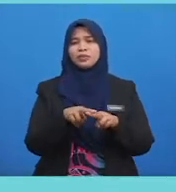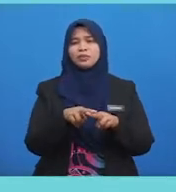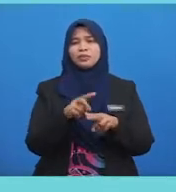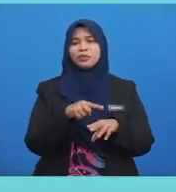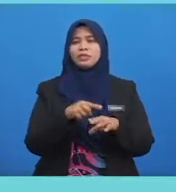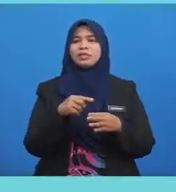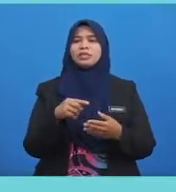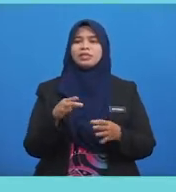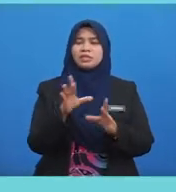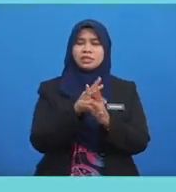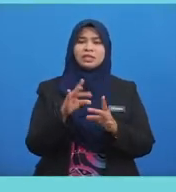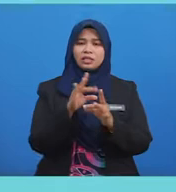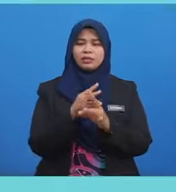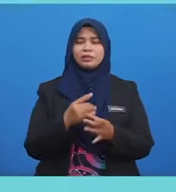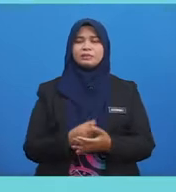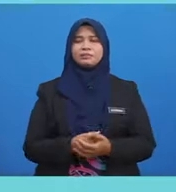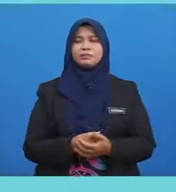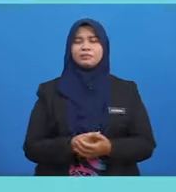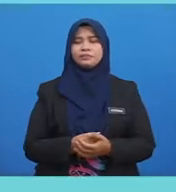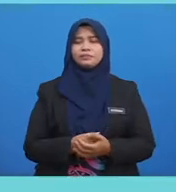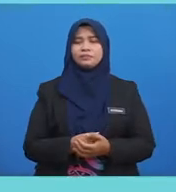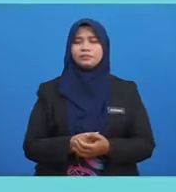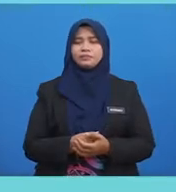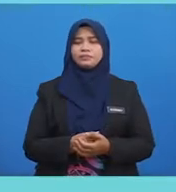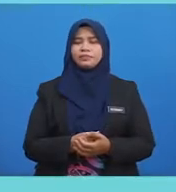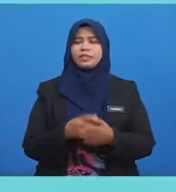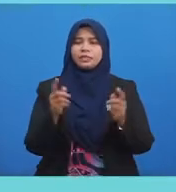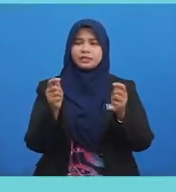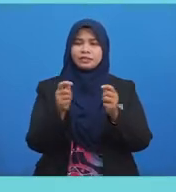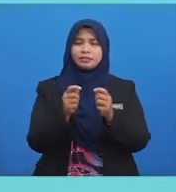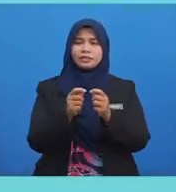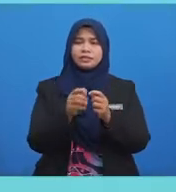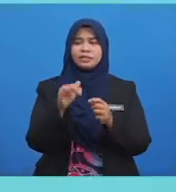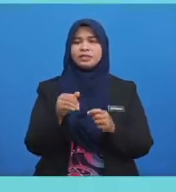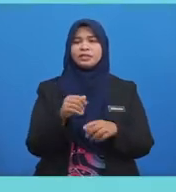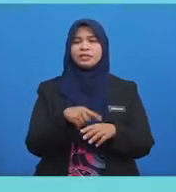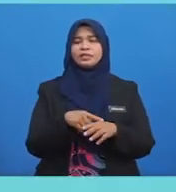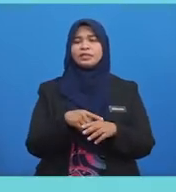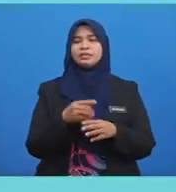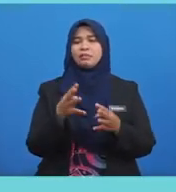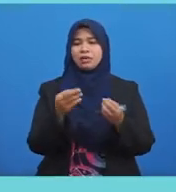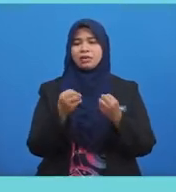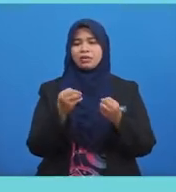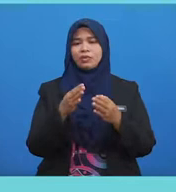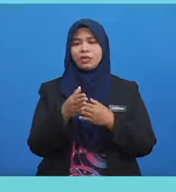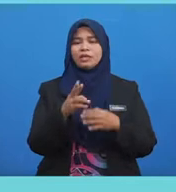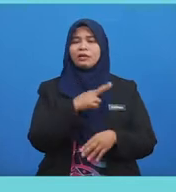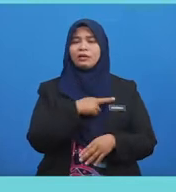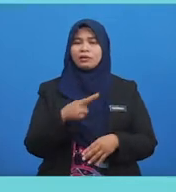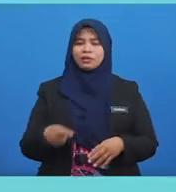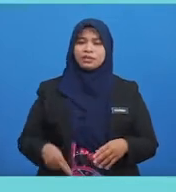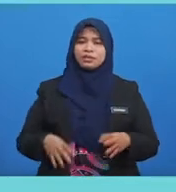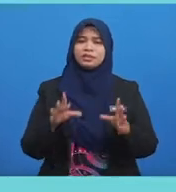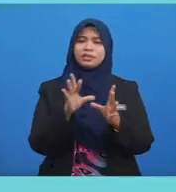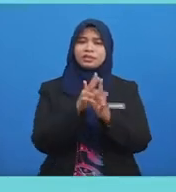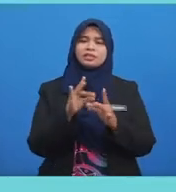pendapat penduduk di Sarawak mengenai soal penyerahan Sarawak kepada kerajaan British seperti yang dikehendaki